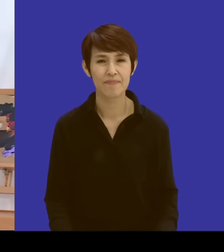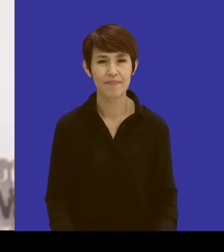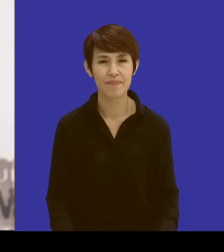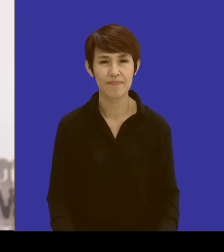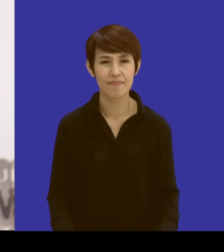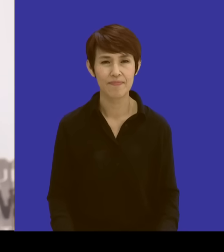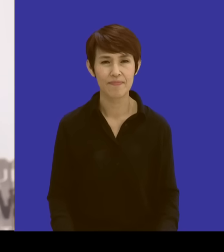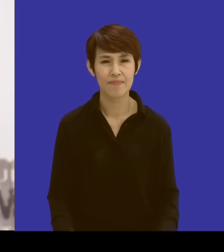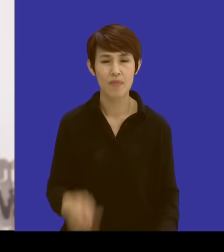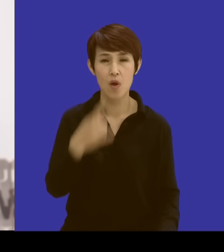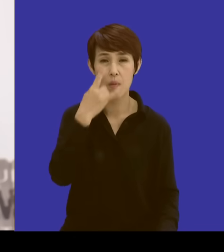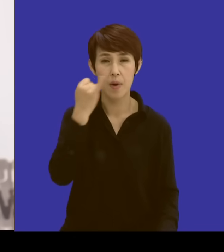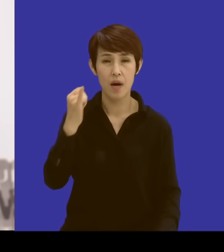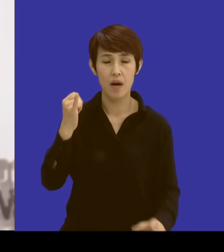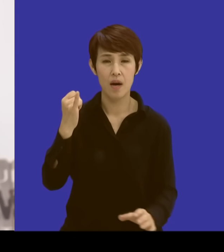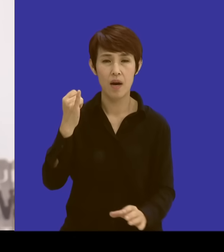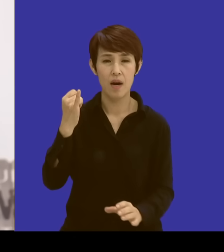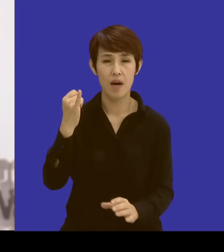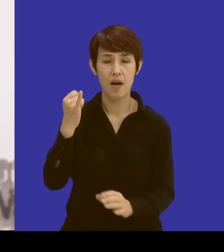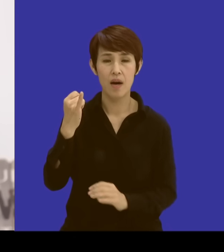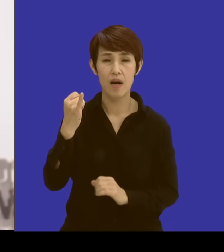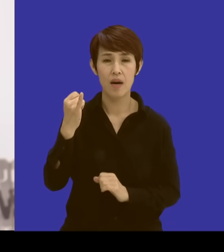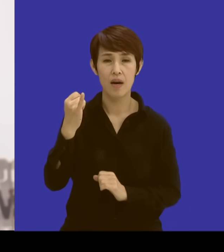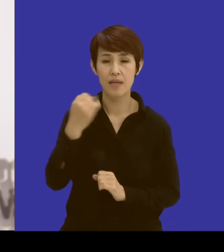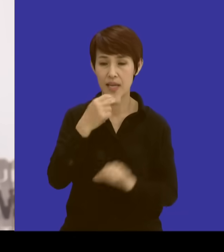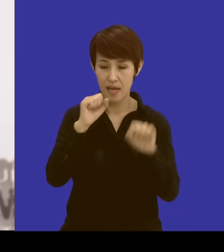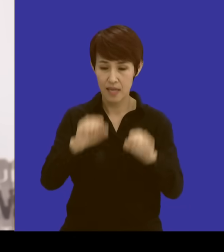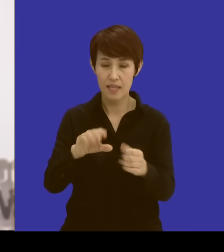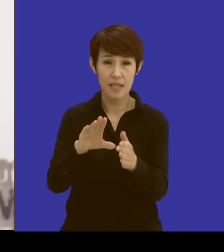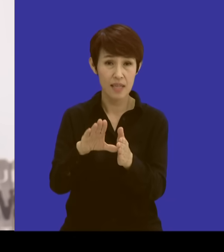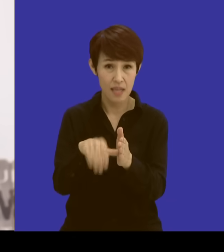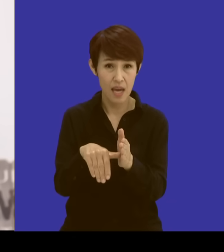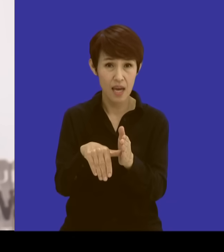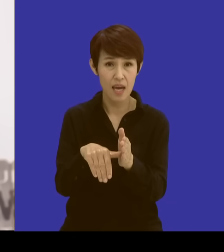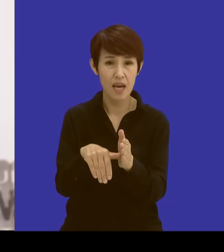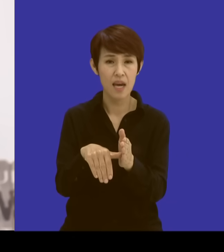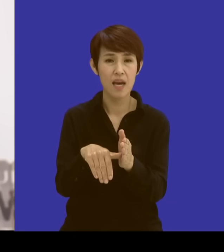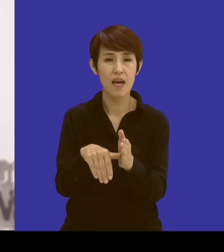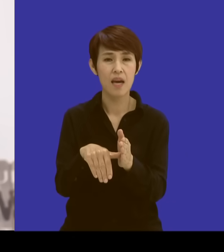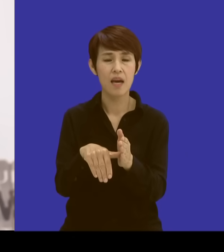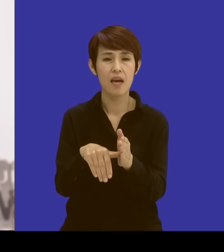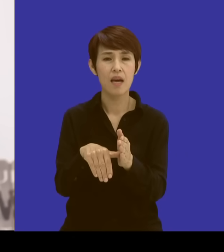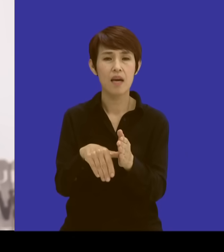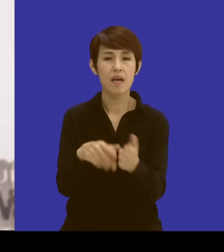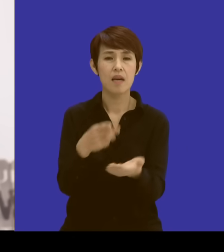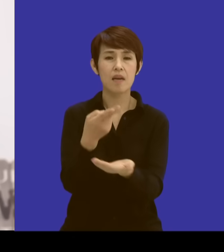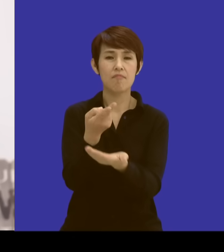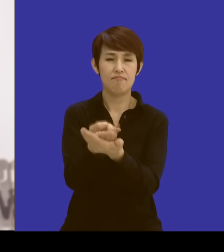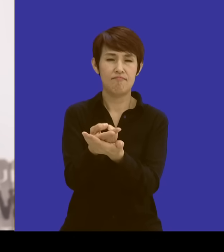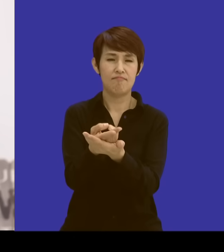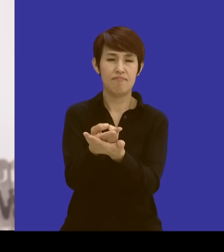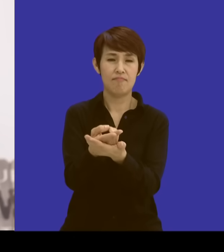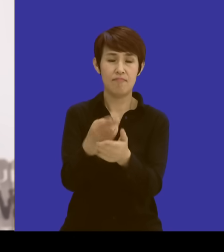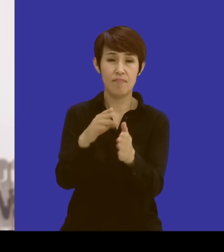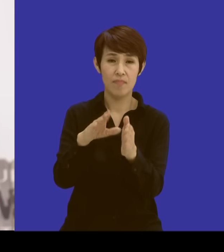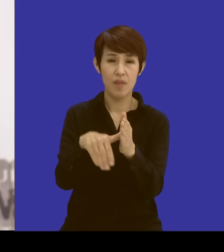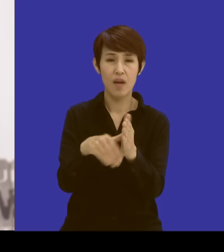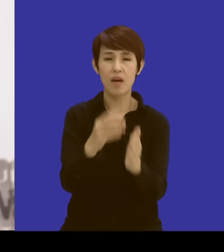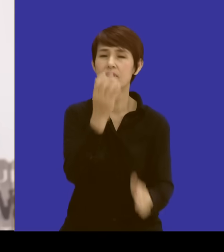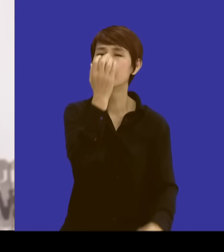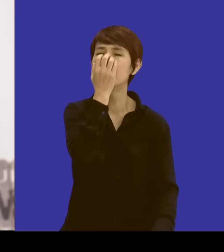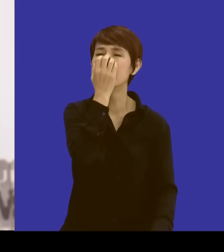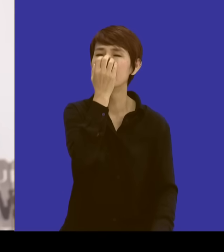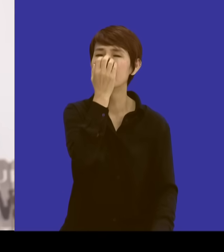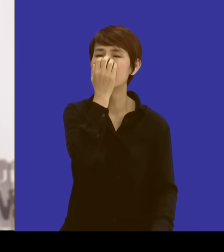알아들어지고 엄마 돌아가시기 직전까지 정말 사실 이제 격리돼서 인사도 잘 못 드리고 그랬는데 이거 호흡기